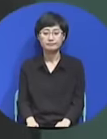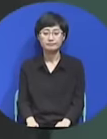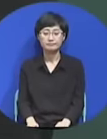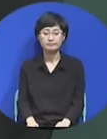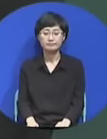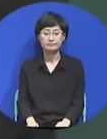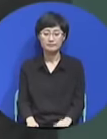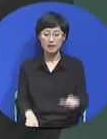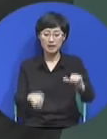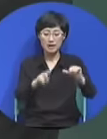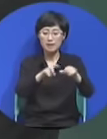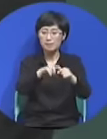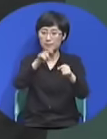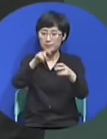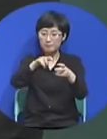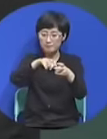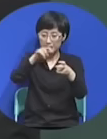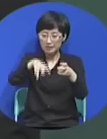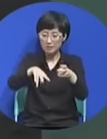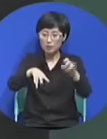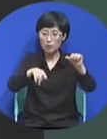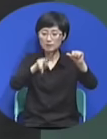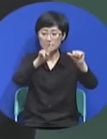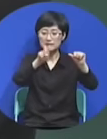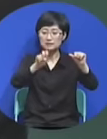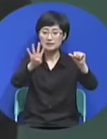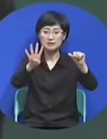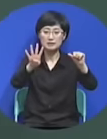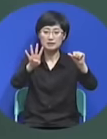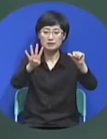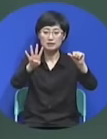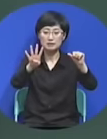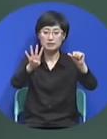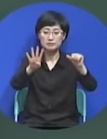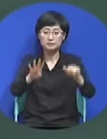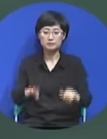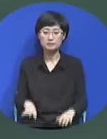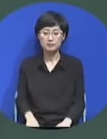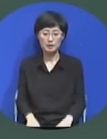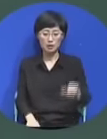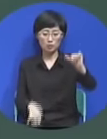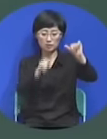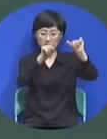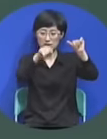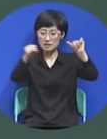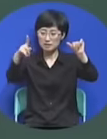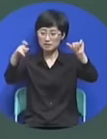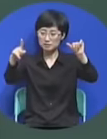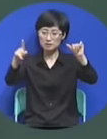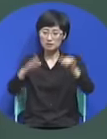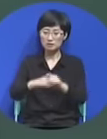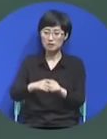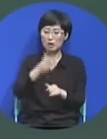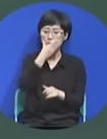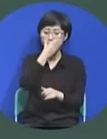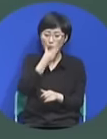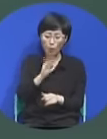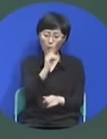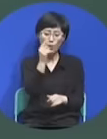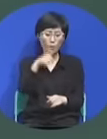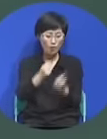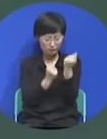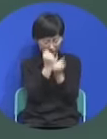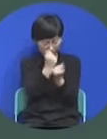而且在马太福音五章二十四节做了说明. 마태복음 54장 24절 2절에 뭡니까? 인간에게 이런 잘못된 복을 추구하니까